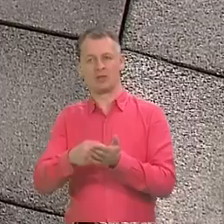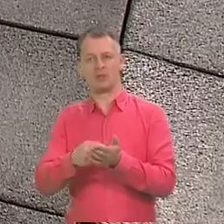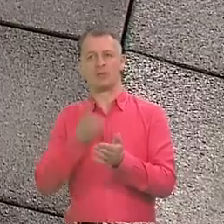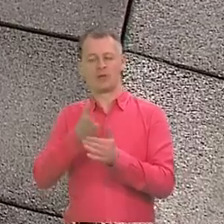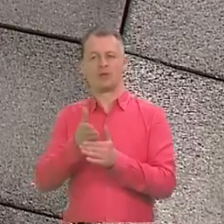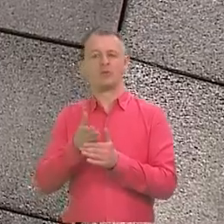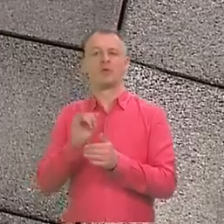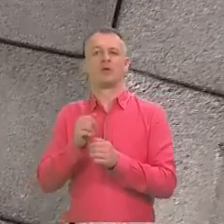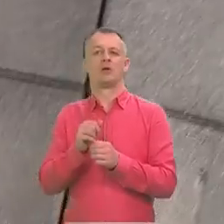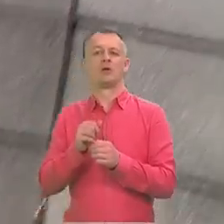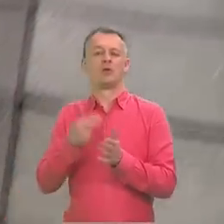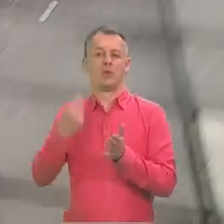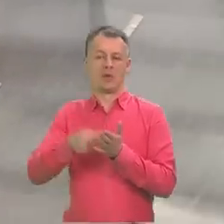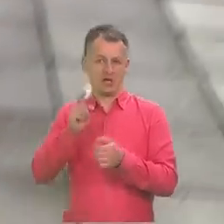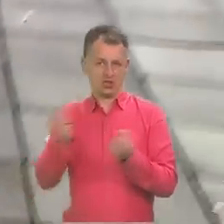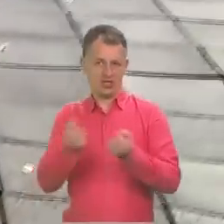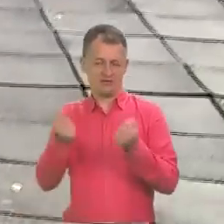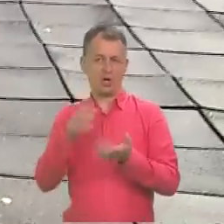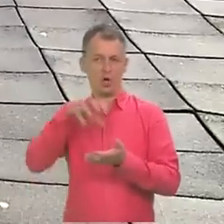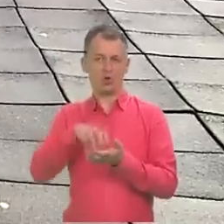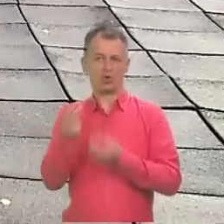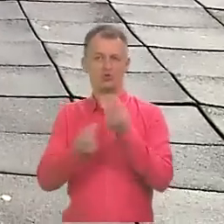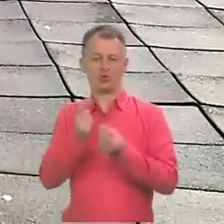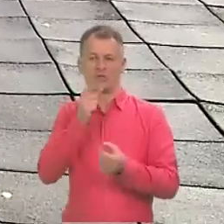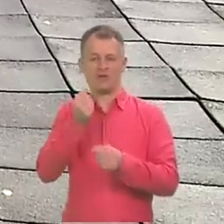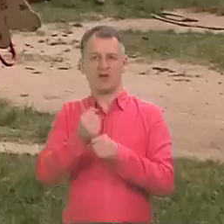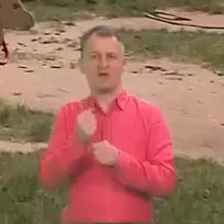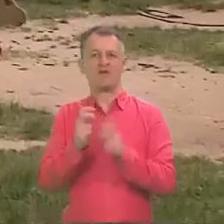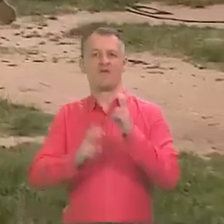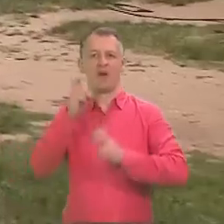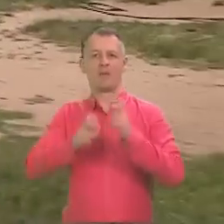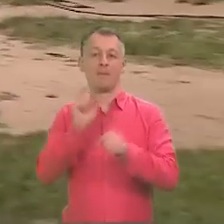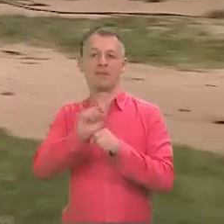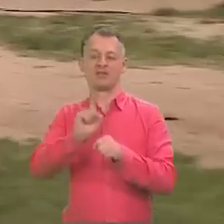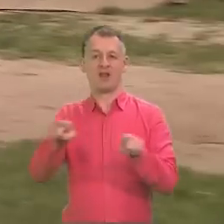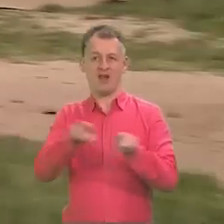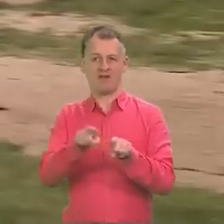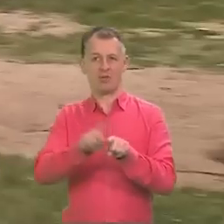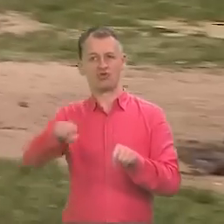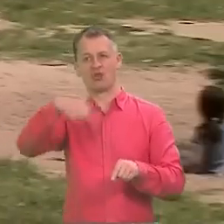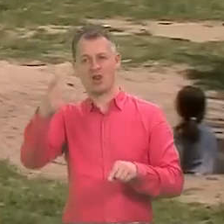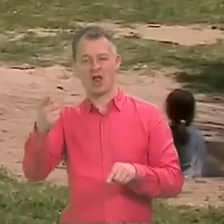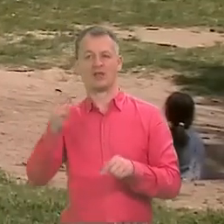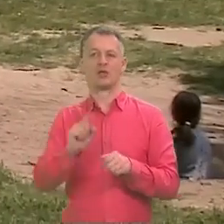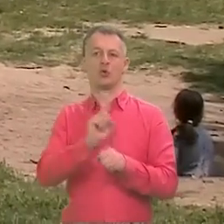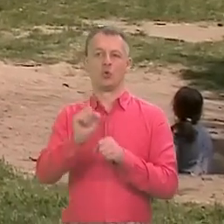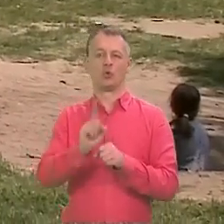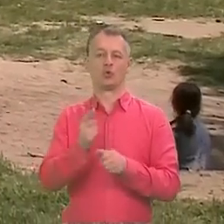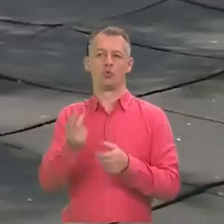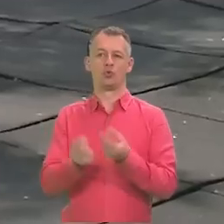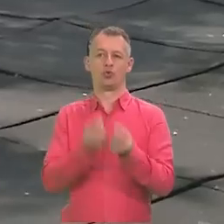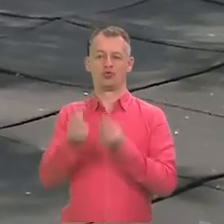joacă unde am identificat că se mai fabrică piese la fel. Pentru celelalte, scoatem